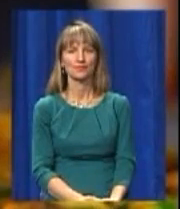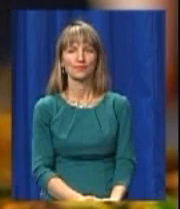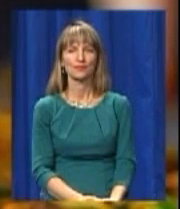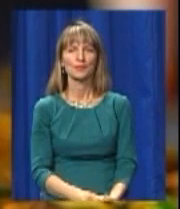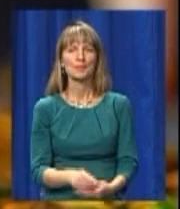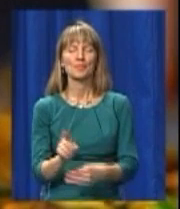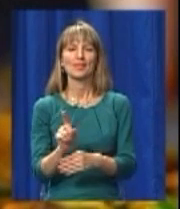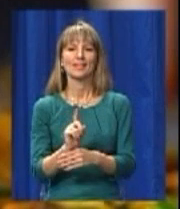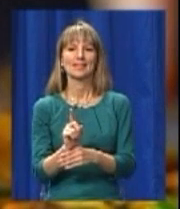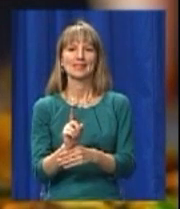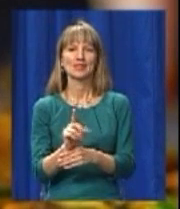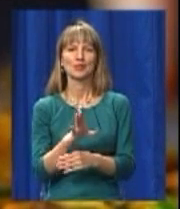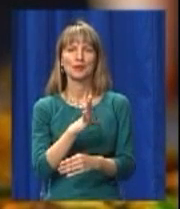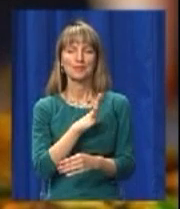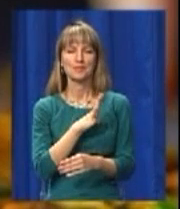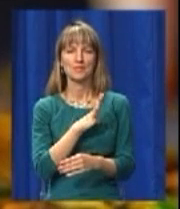Карандаши, они бывают